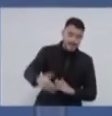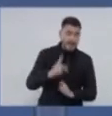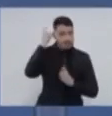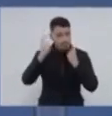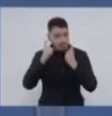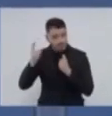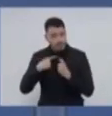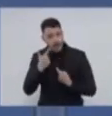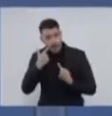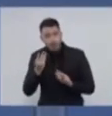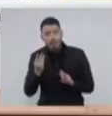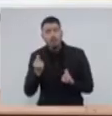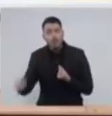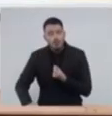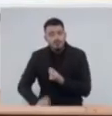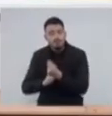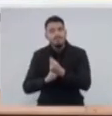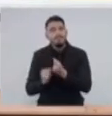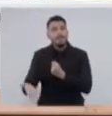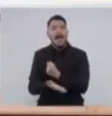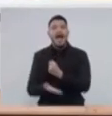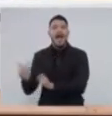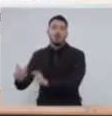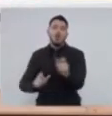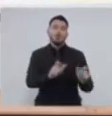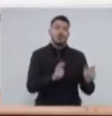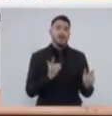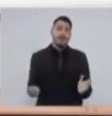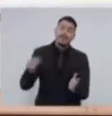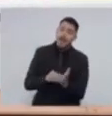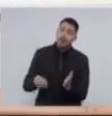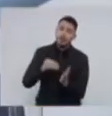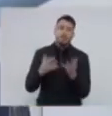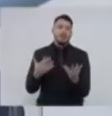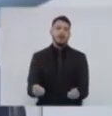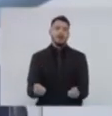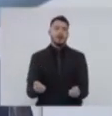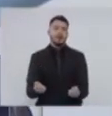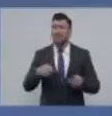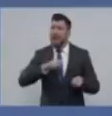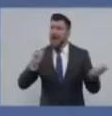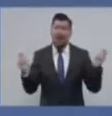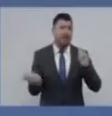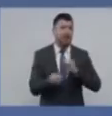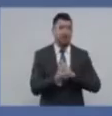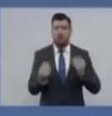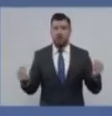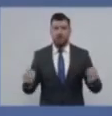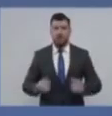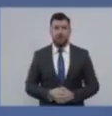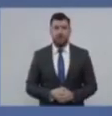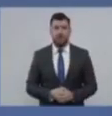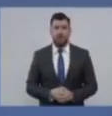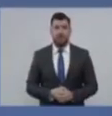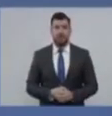ζωών που επιφέρει σοβαρή διαταραχή στη λειτουργία των οικονομιών είπε ο υπουργός οικονομικών χρήστος σταϊκούρας ύστερα από την